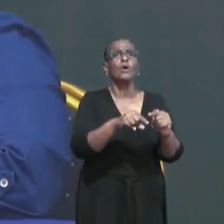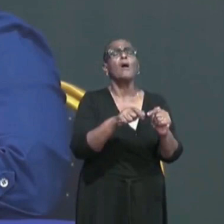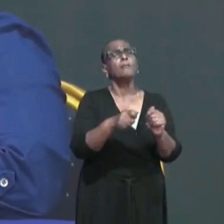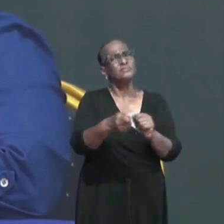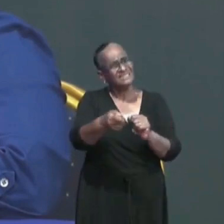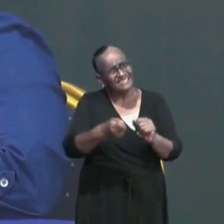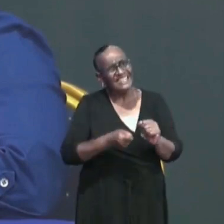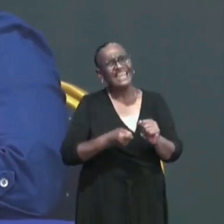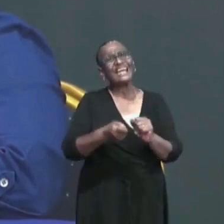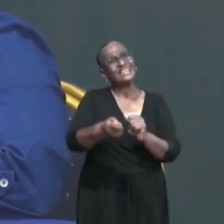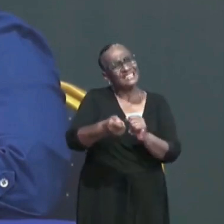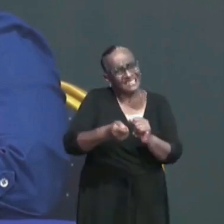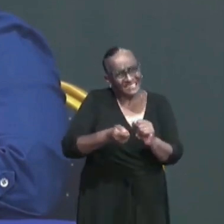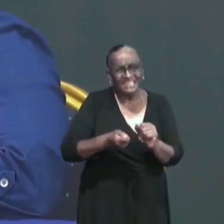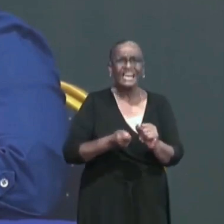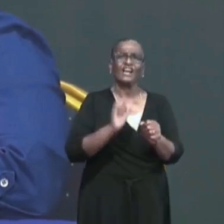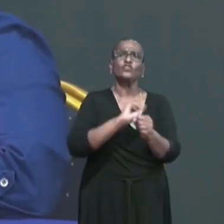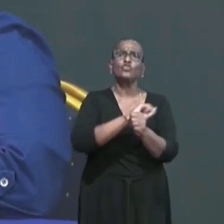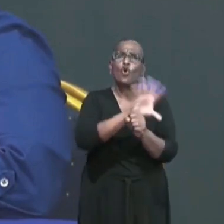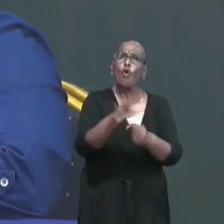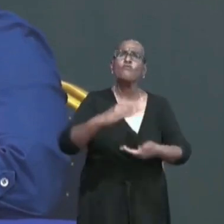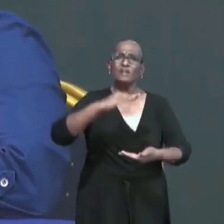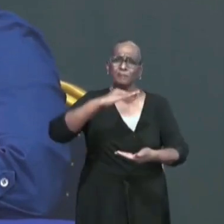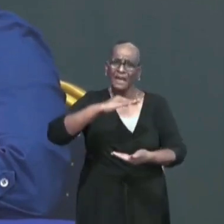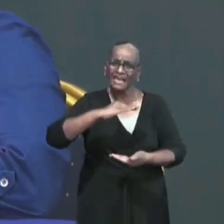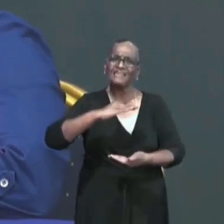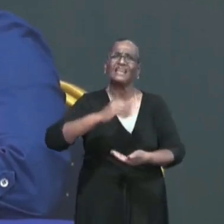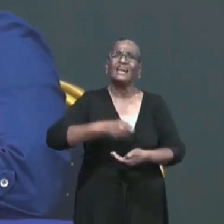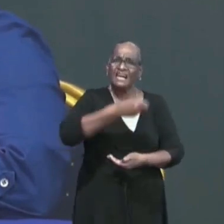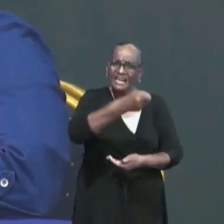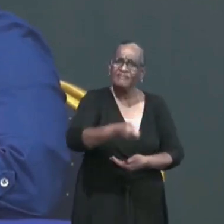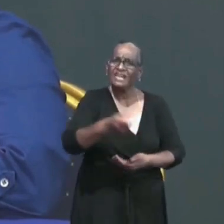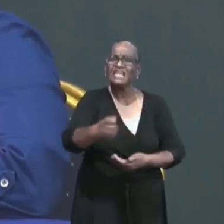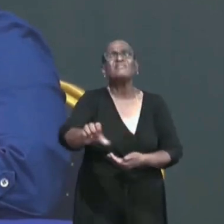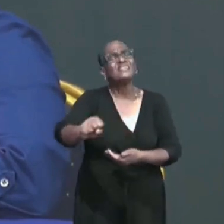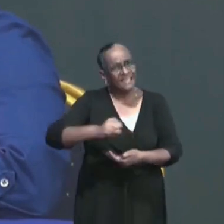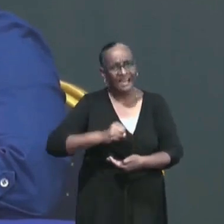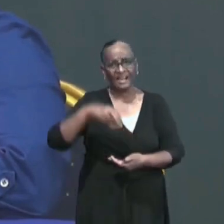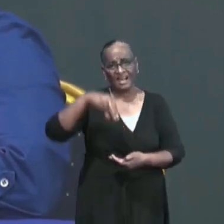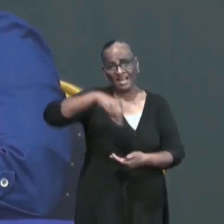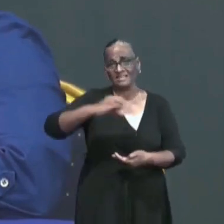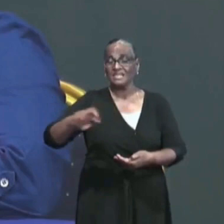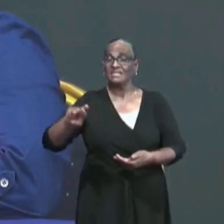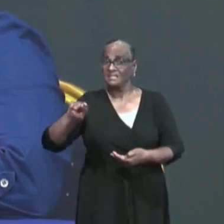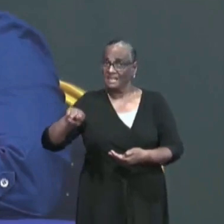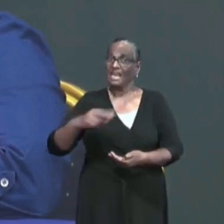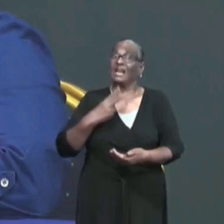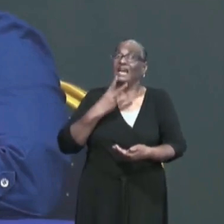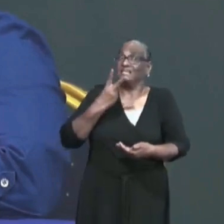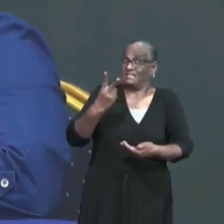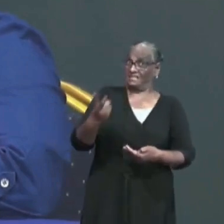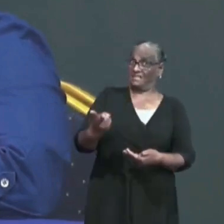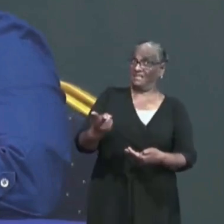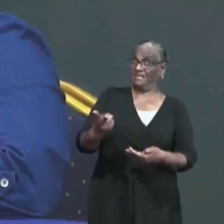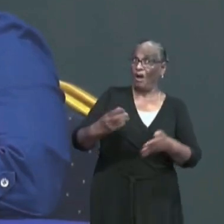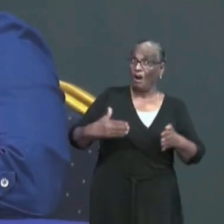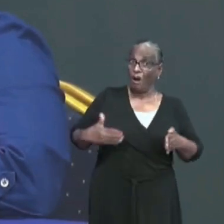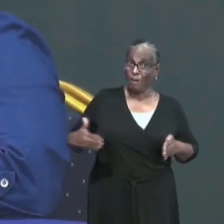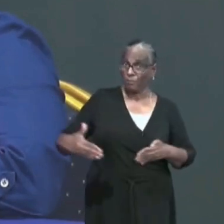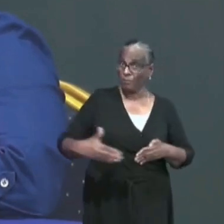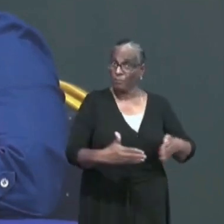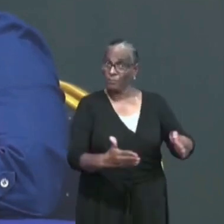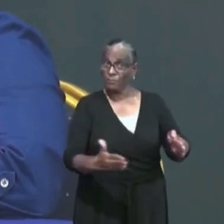trekken voor wat betreft of coolfit pakketten dus u gaat nccr zien mensen p oh en smaak kapalua